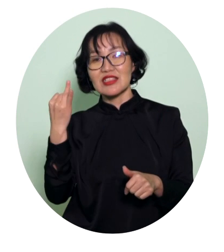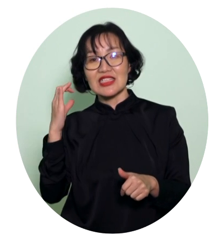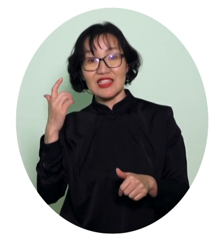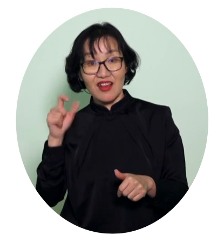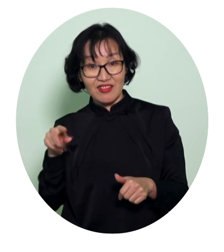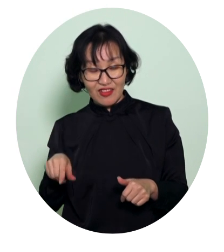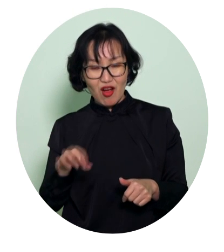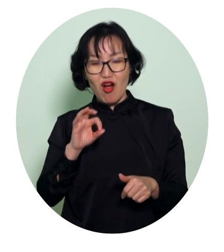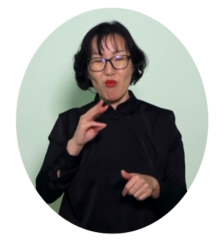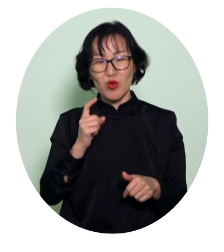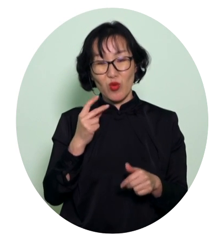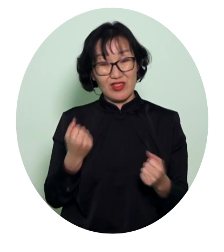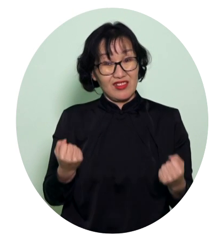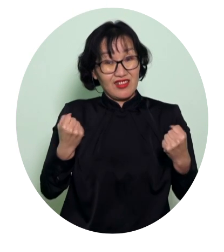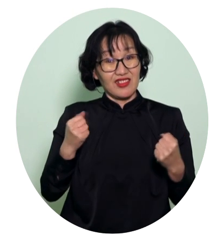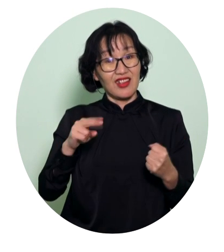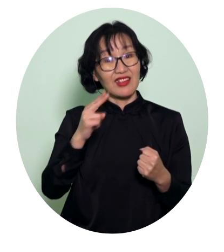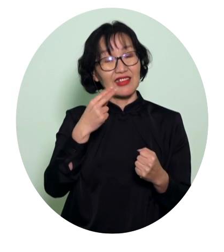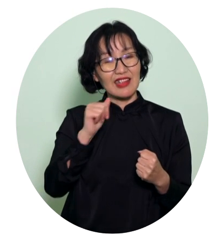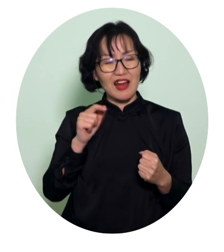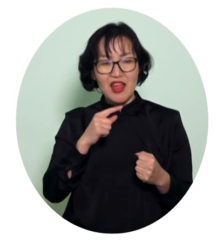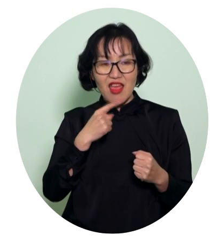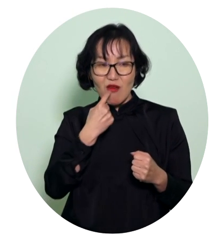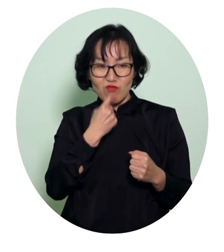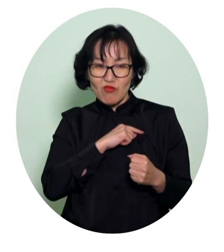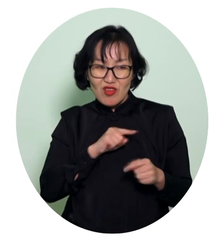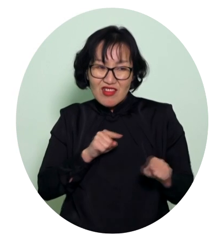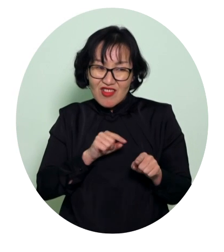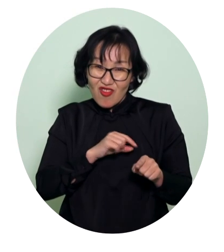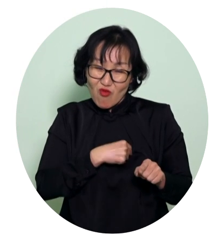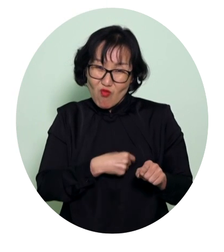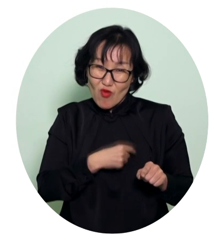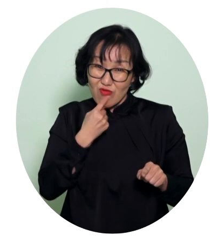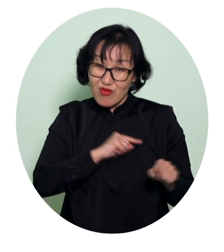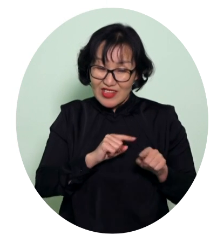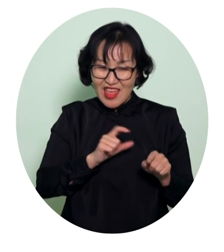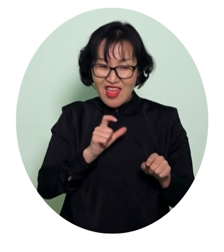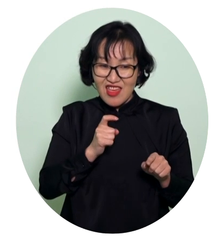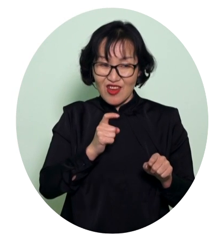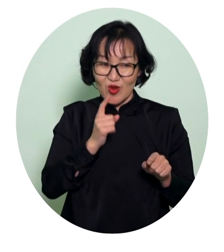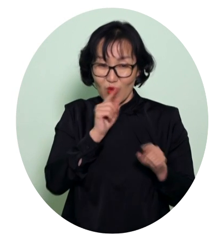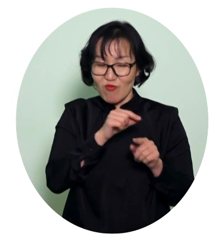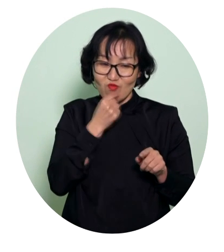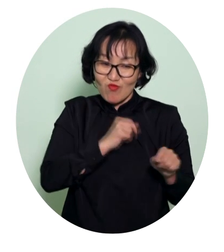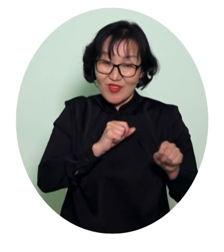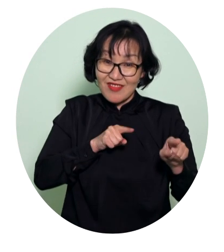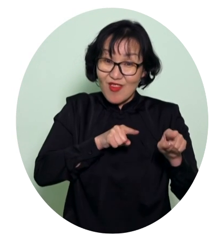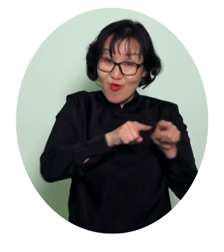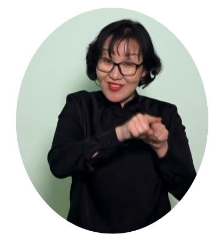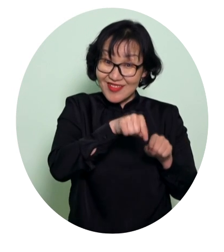Тэгвэл омглон ийм хүч чадал сайтай дааг маань их руугаа хөхөө хөхөхийн тулд тэмүүлж байгааг илэрхийлсэн